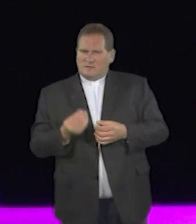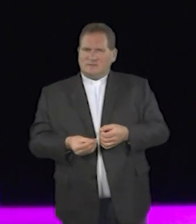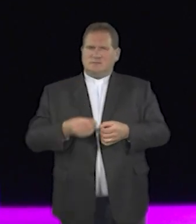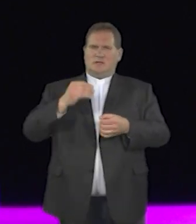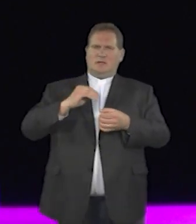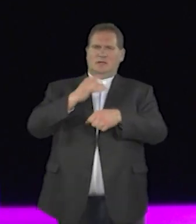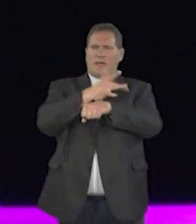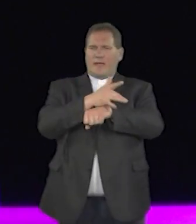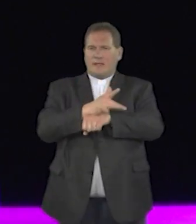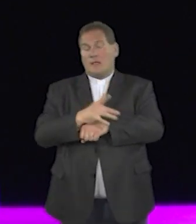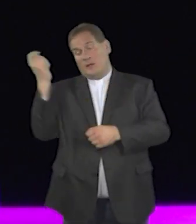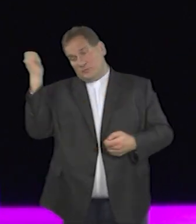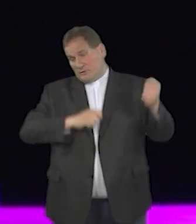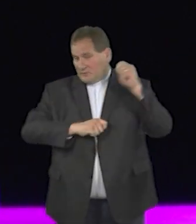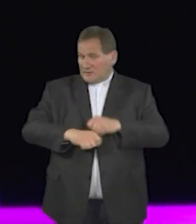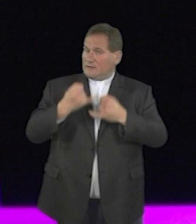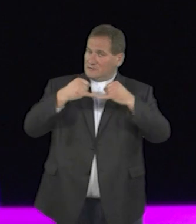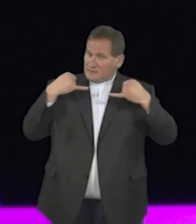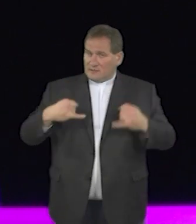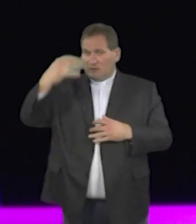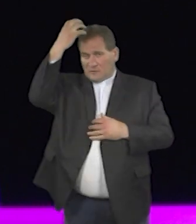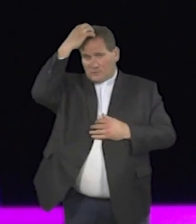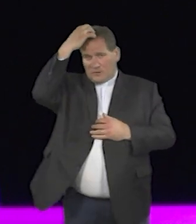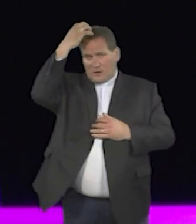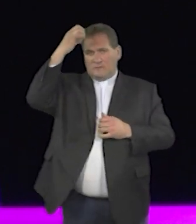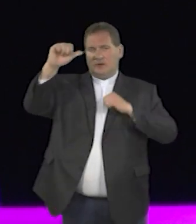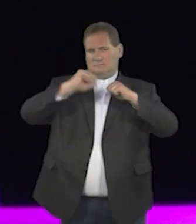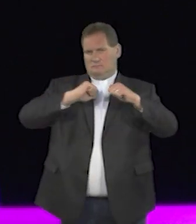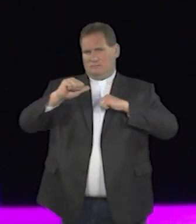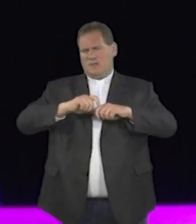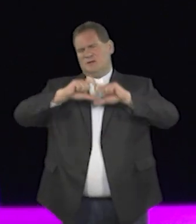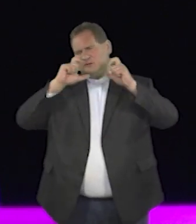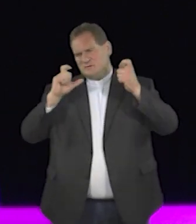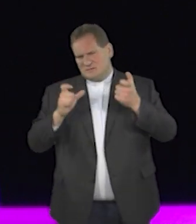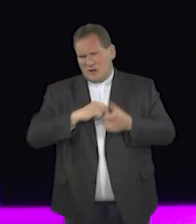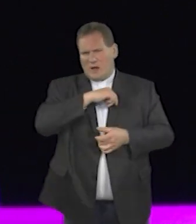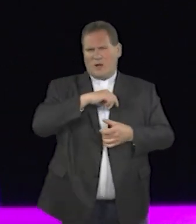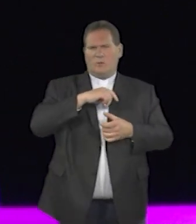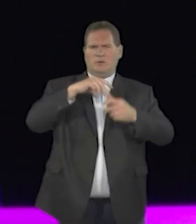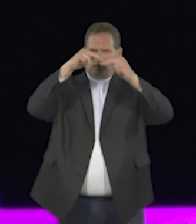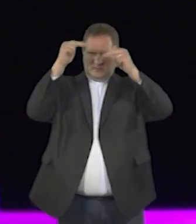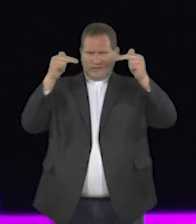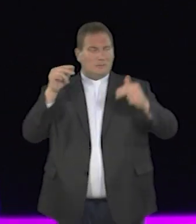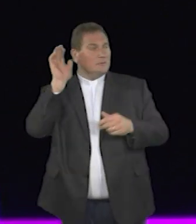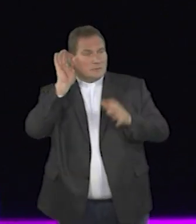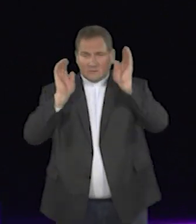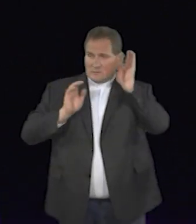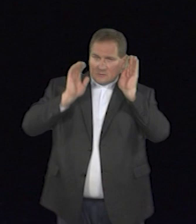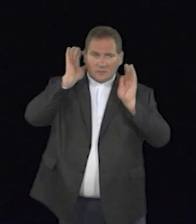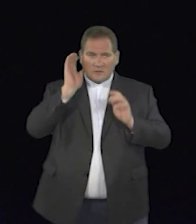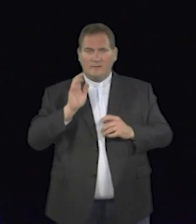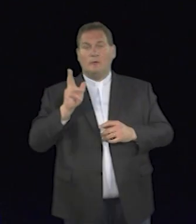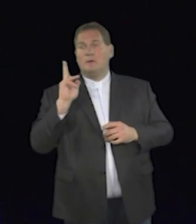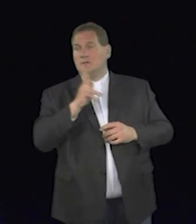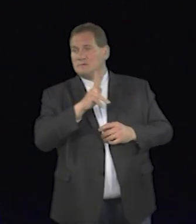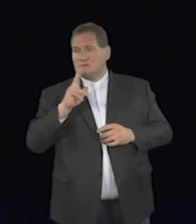i inni monarchowie. Cały dwór się przysłuchiwał, co każdy z nich